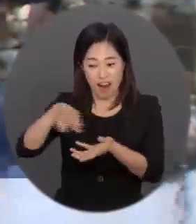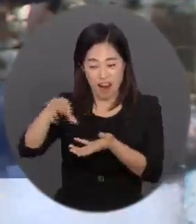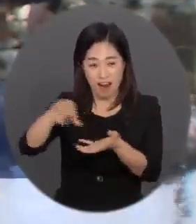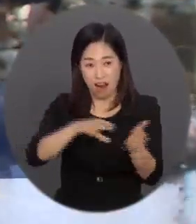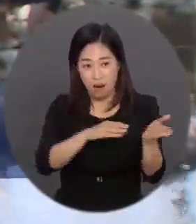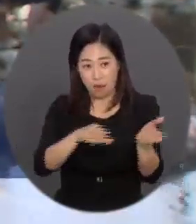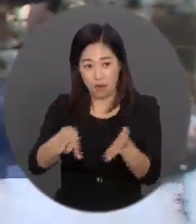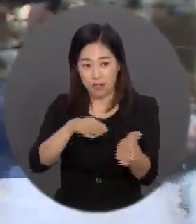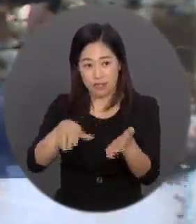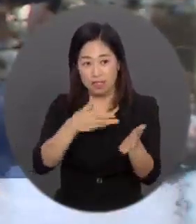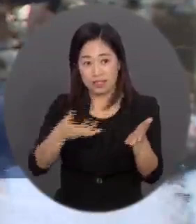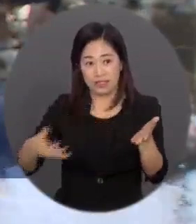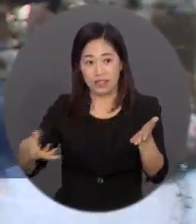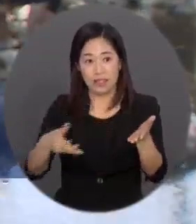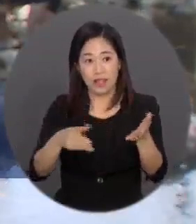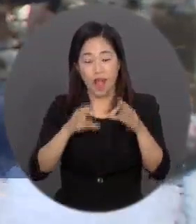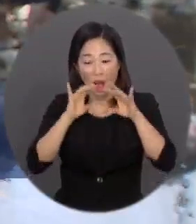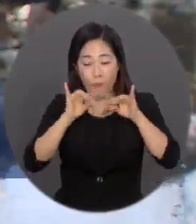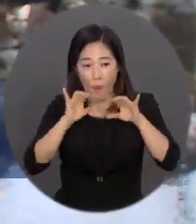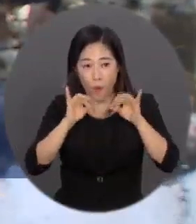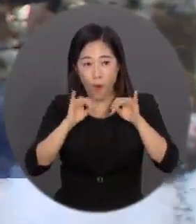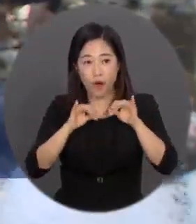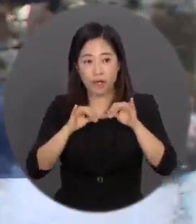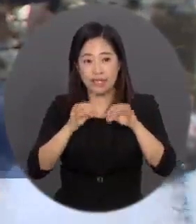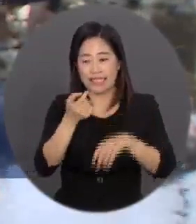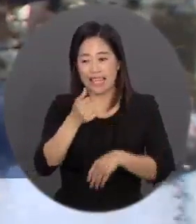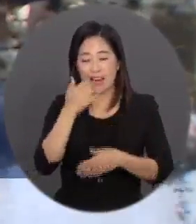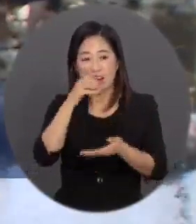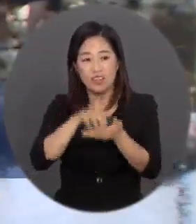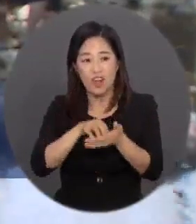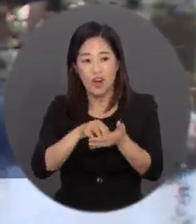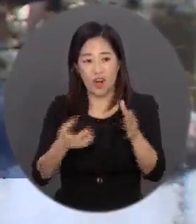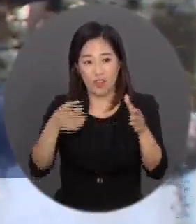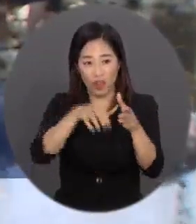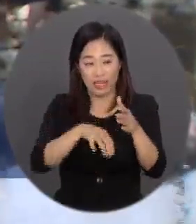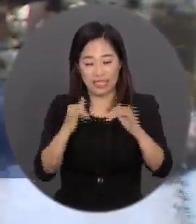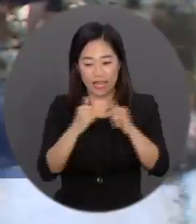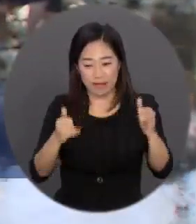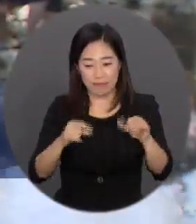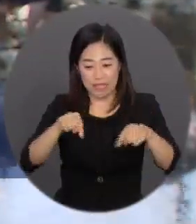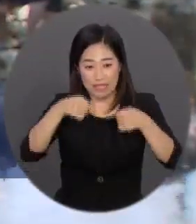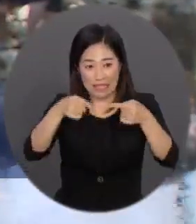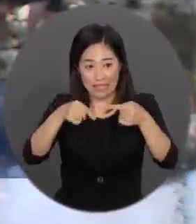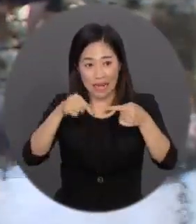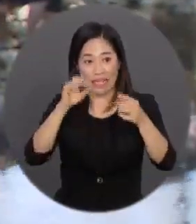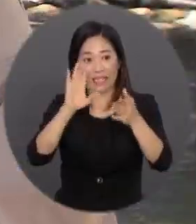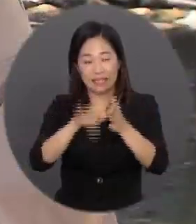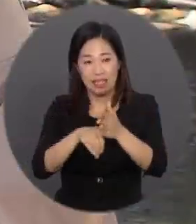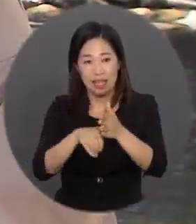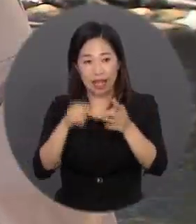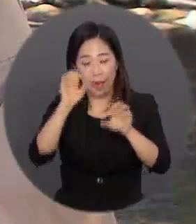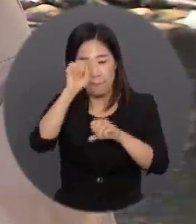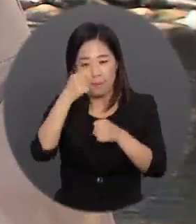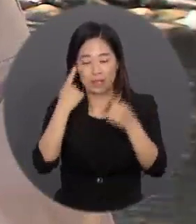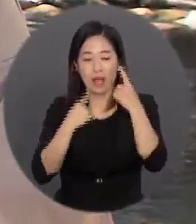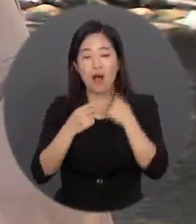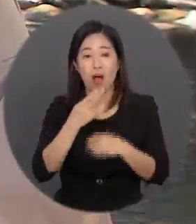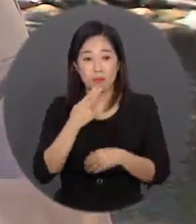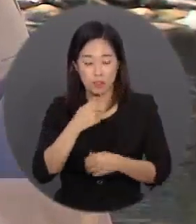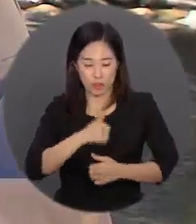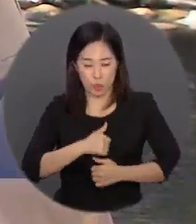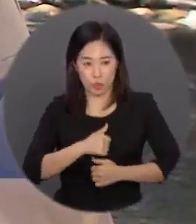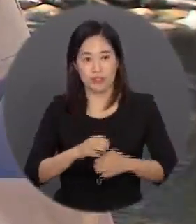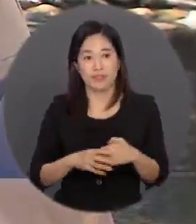모래와 자갈을 넣어서 사람들이 들어갔을 때 발이 다치지 않도록도 하고요. 많은 신경을 썼습니다. 이렇게 그늘도